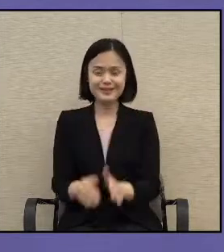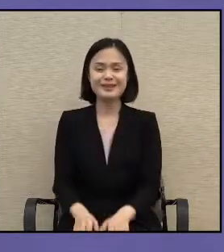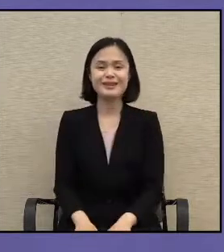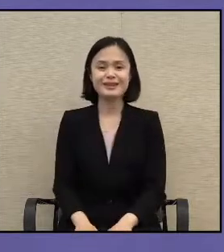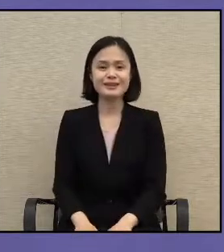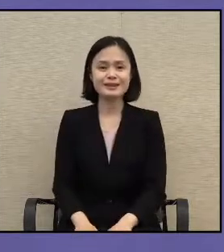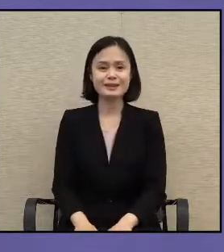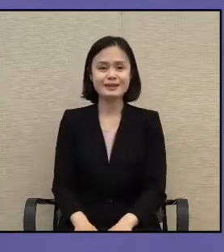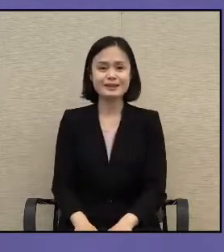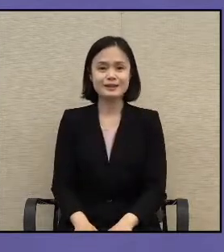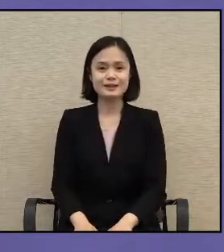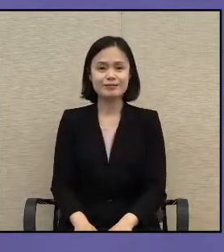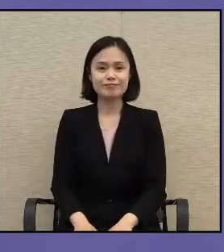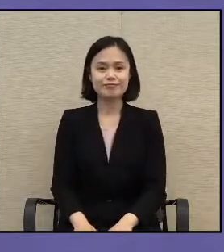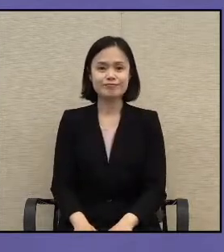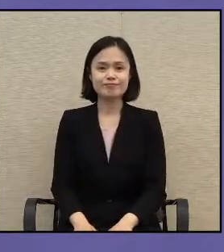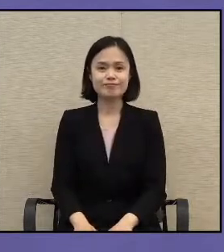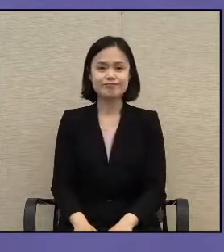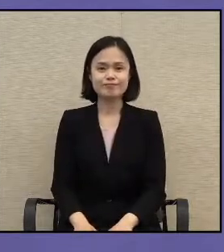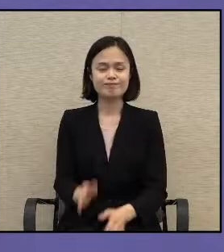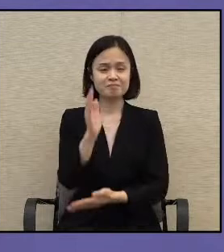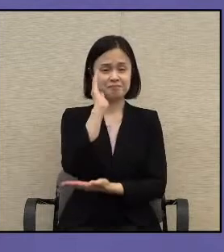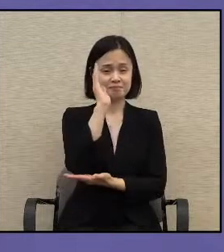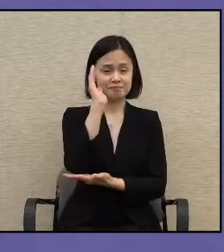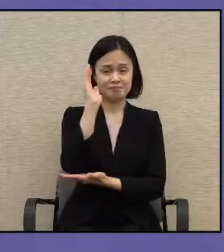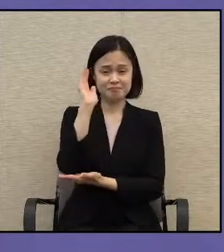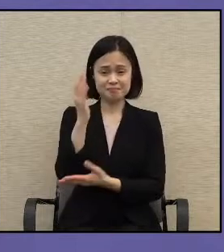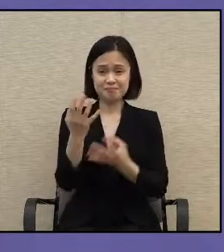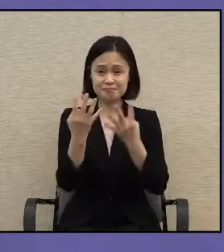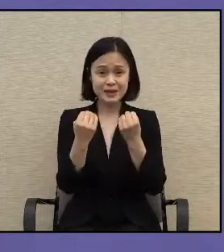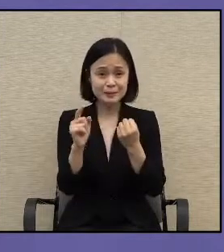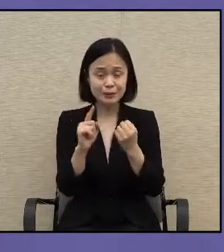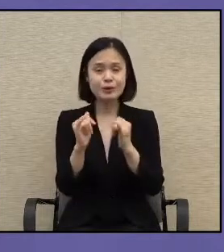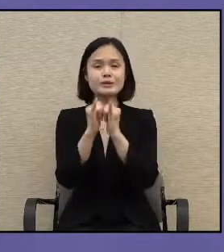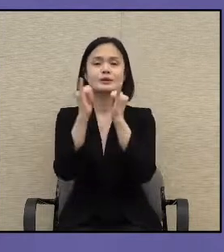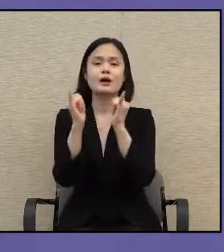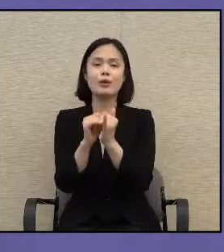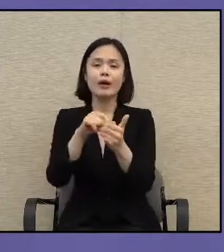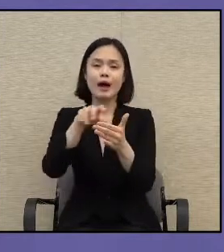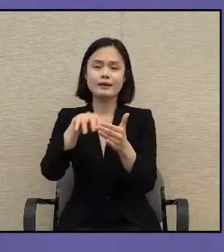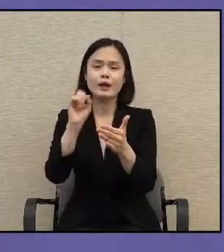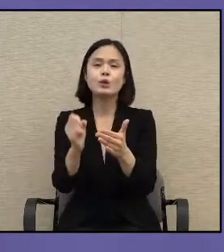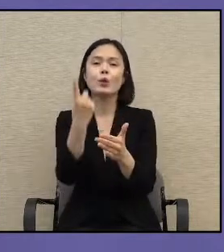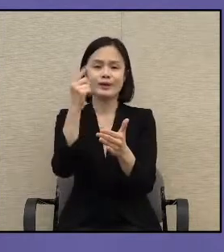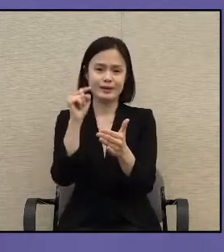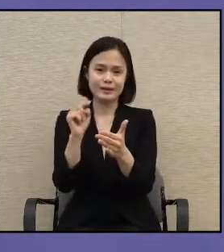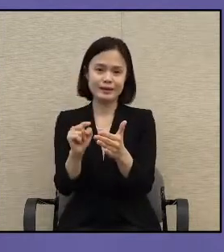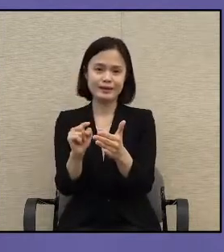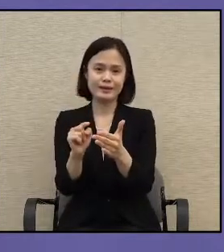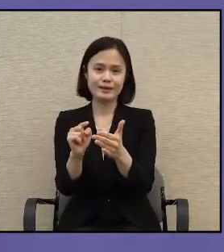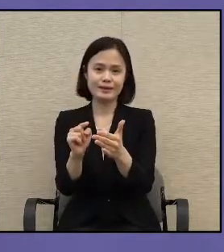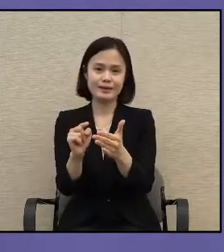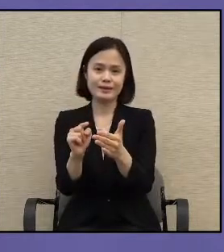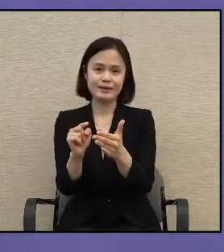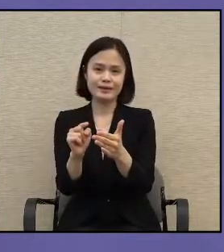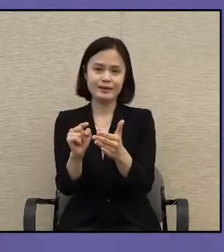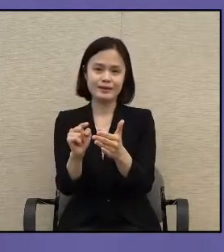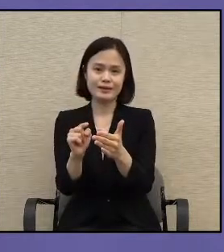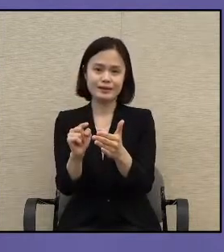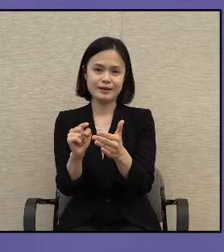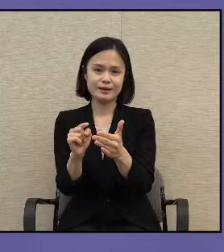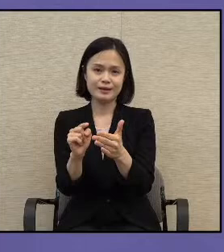많이 이야기하는 사회적 요인을 이야기 많이 하는 때는 주로 이제 이